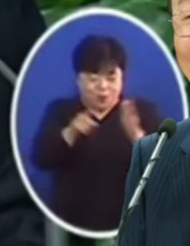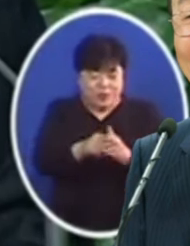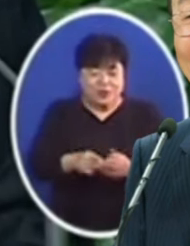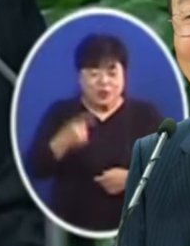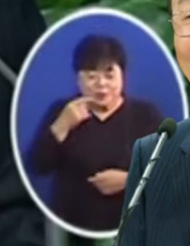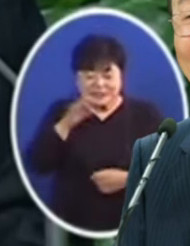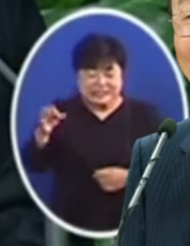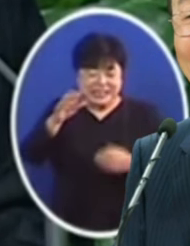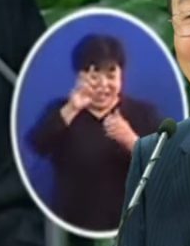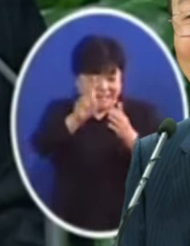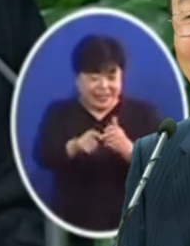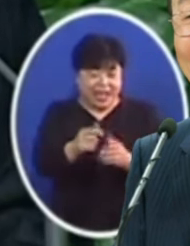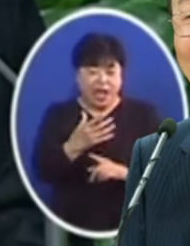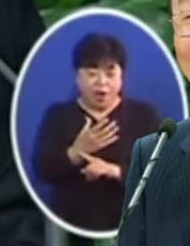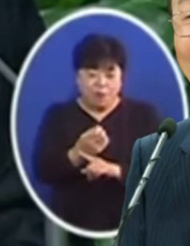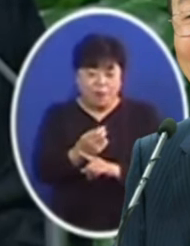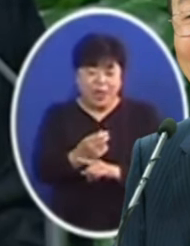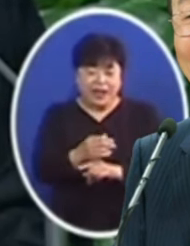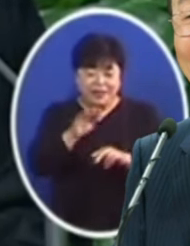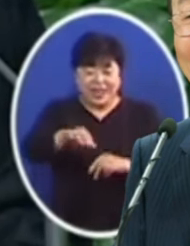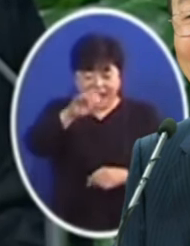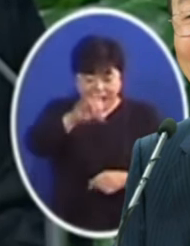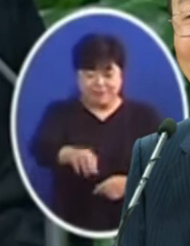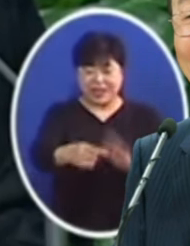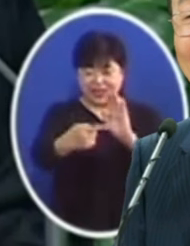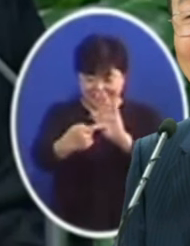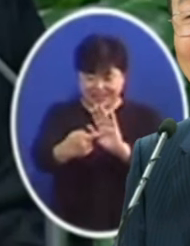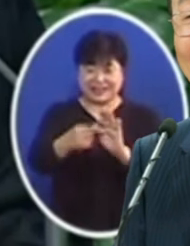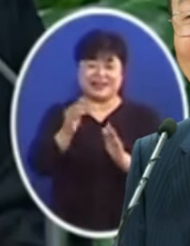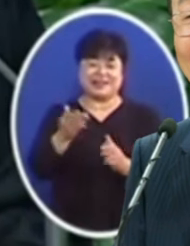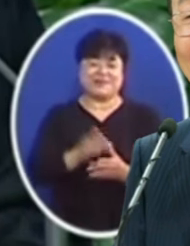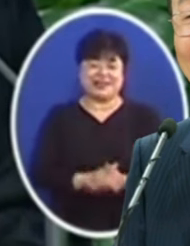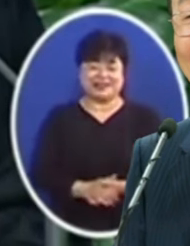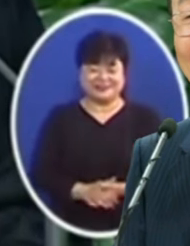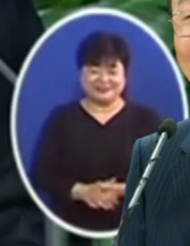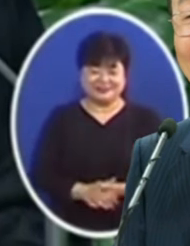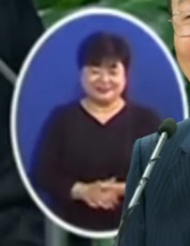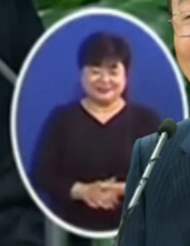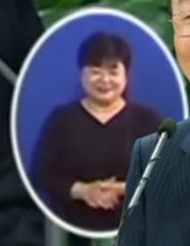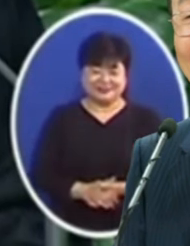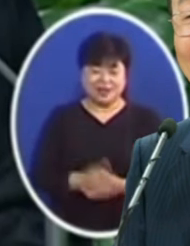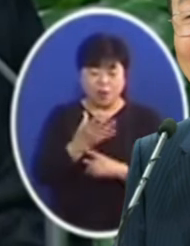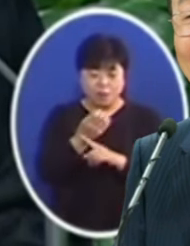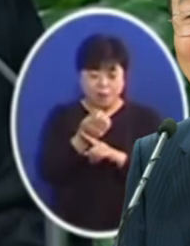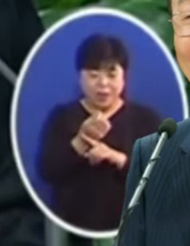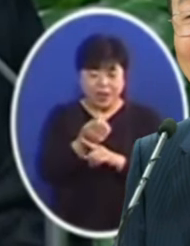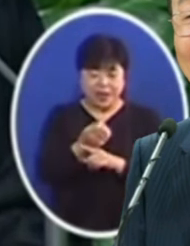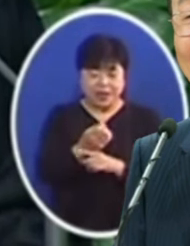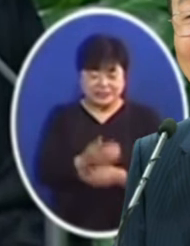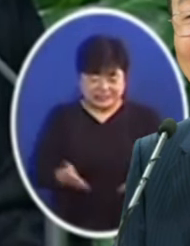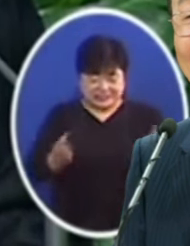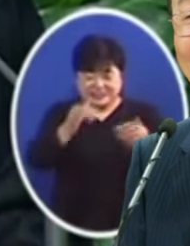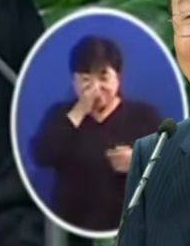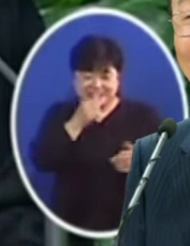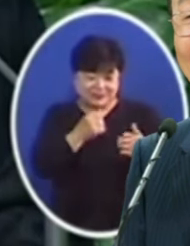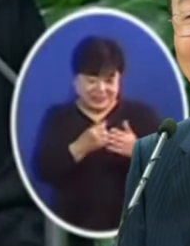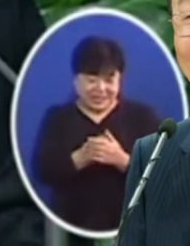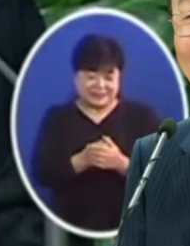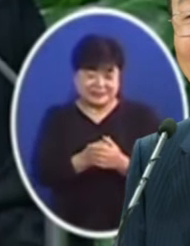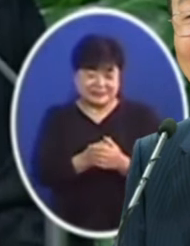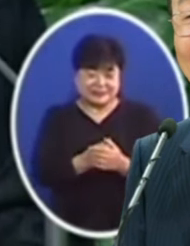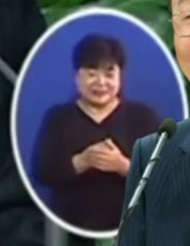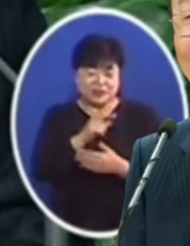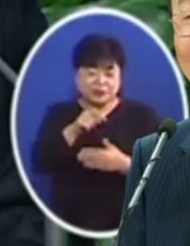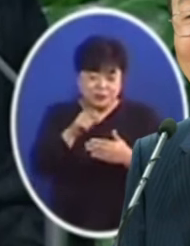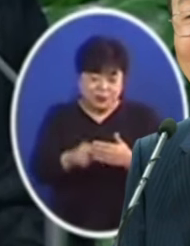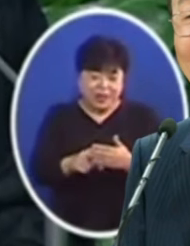입으로 시인하면 보배가 현실로 내 앞에 나타나게 되는 것입니다. 이 보배를 질그릇에 가지고 있습니다. 여러분